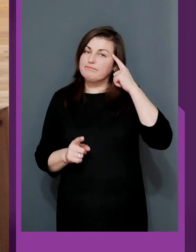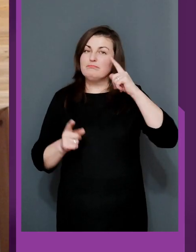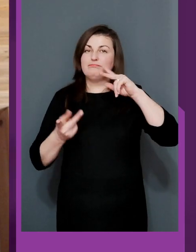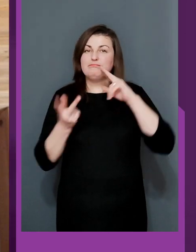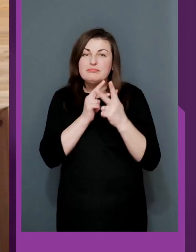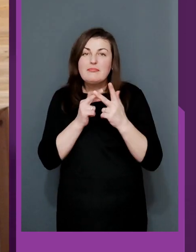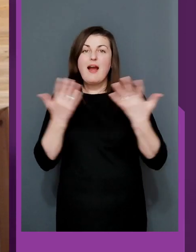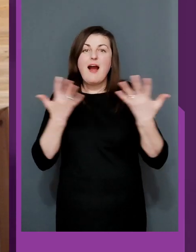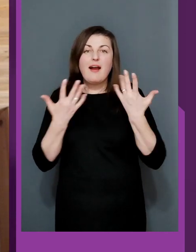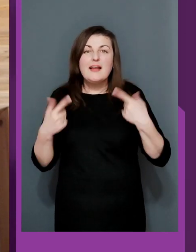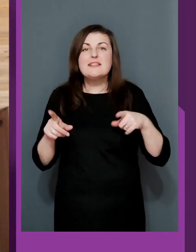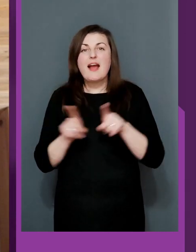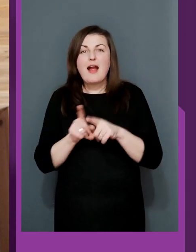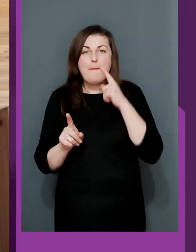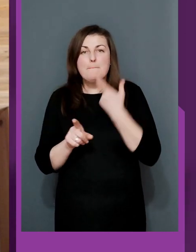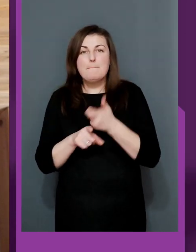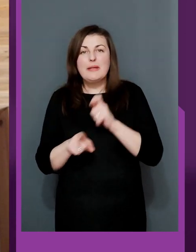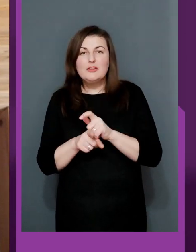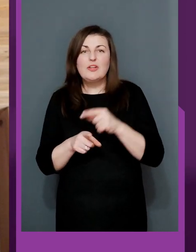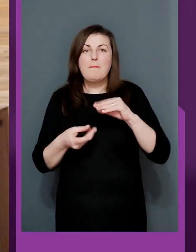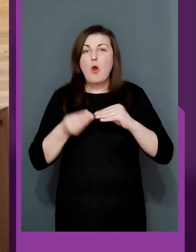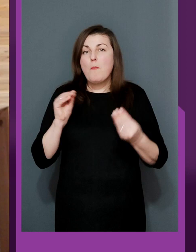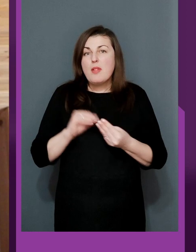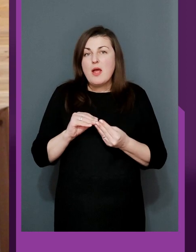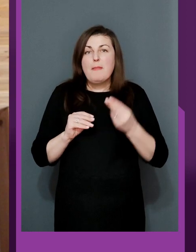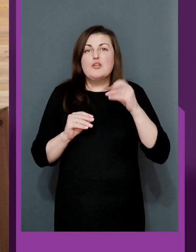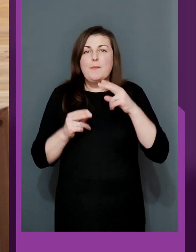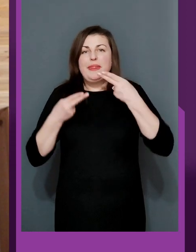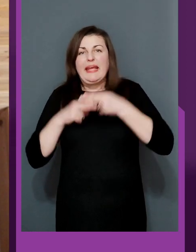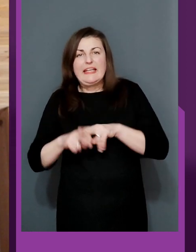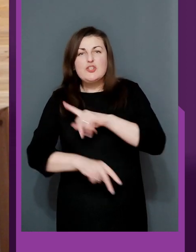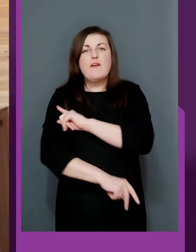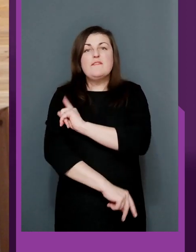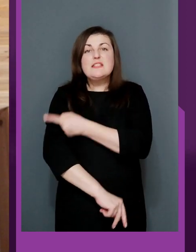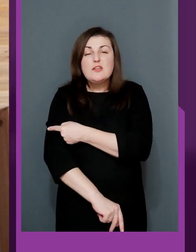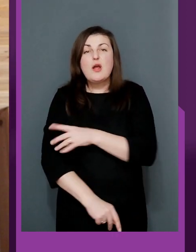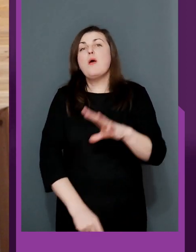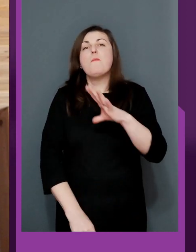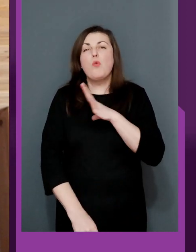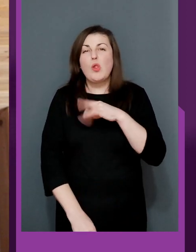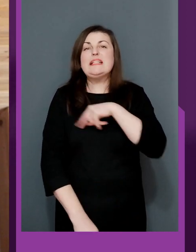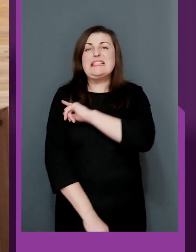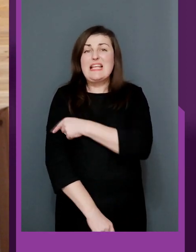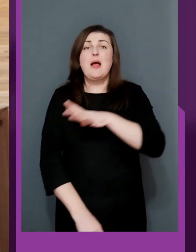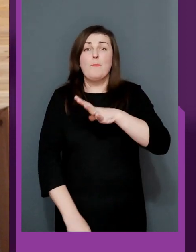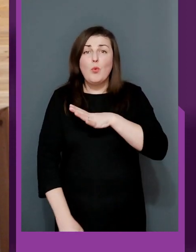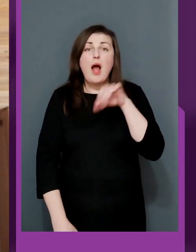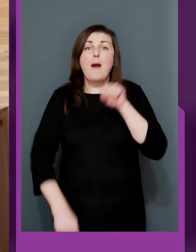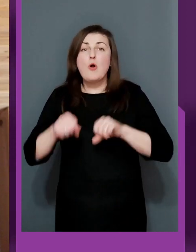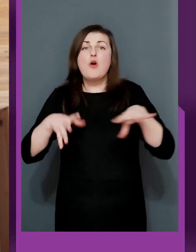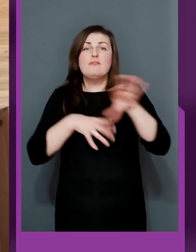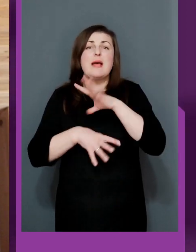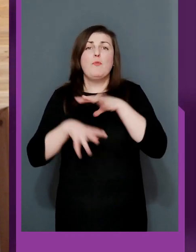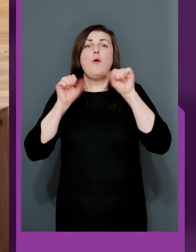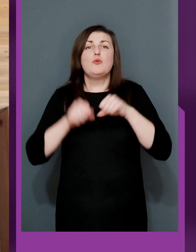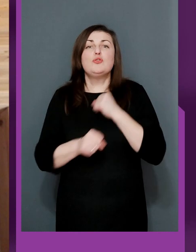перемкнулося якась така більше ментальна проблема ніж технічна фізична були сили була можливість